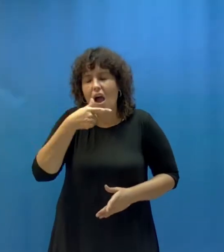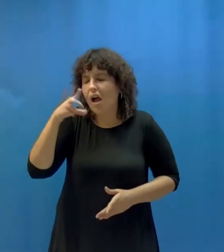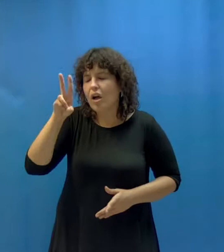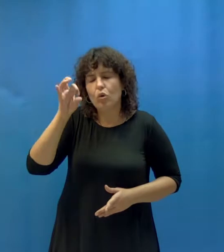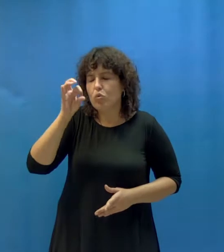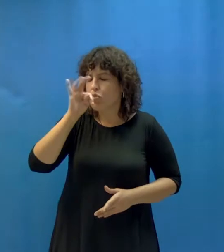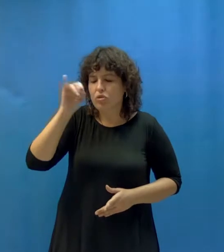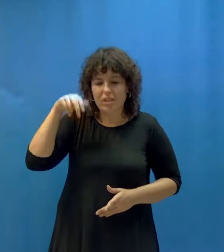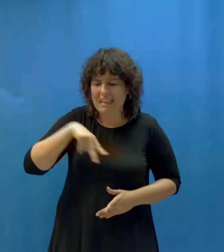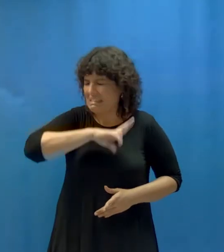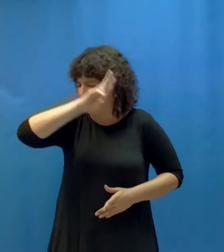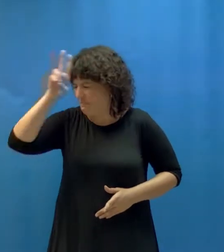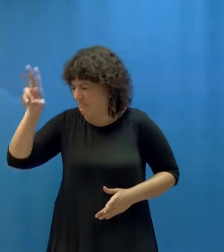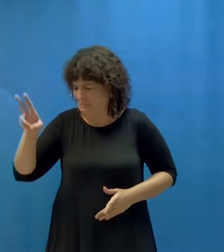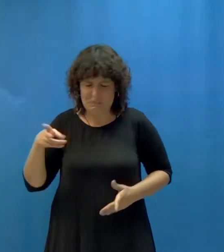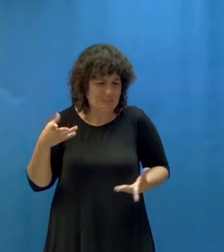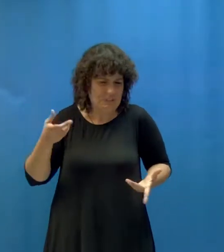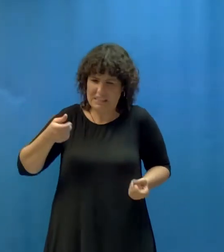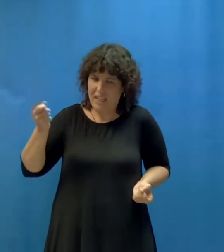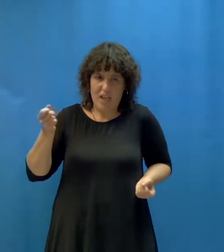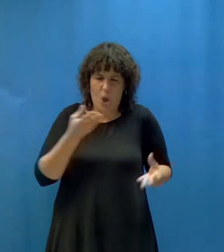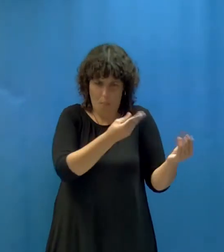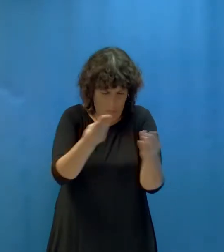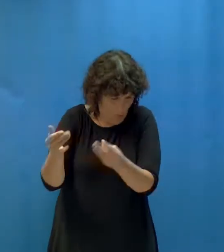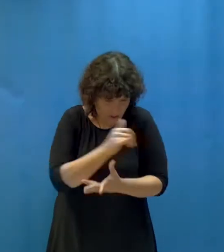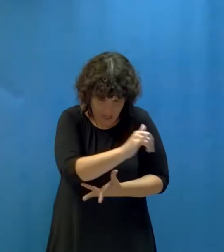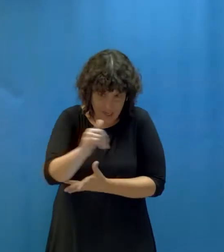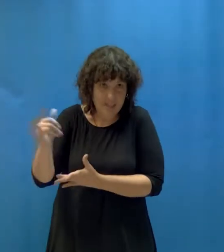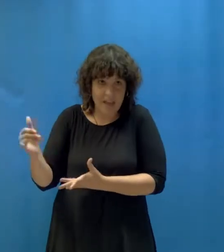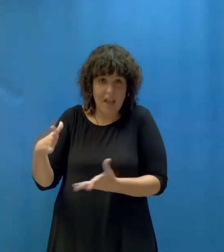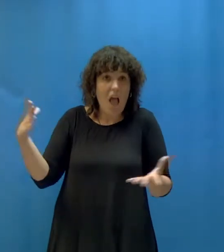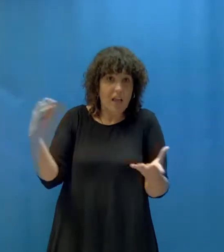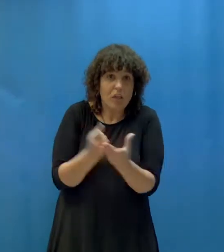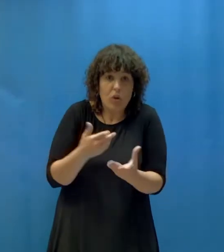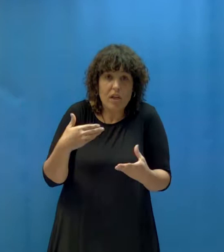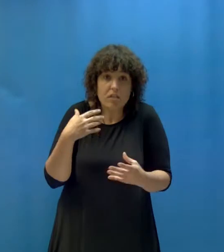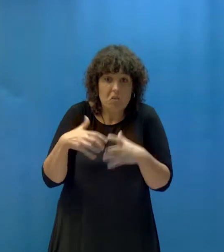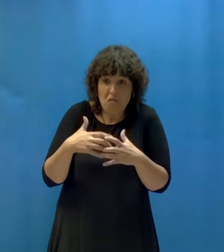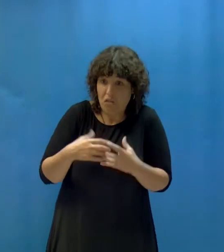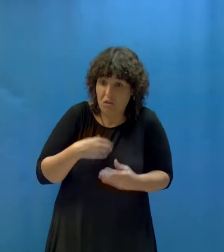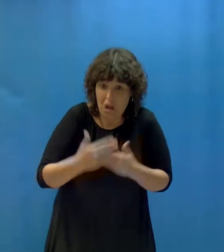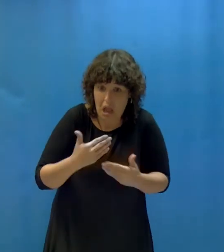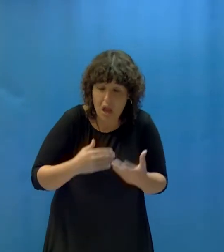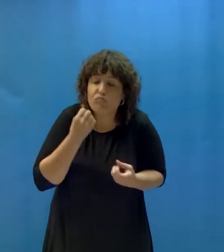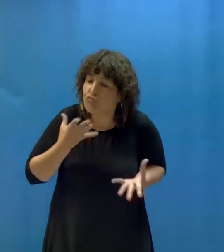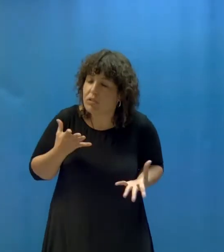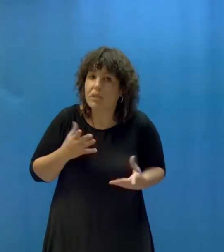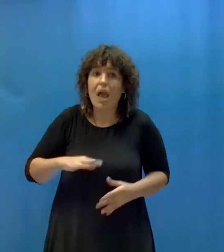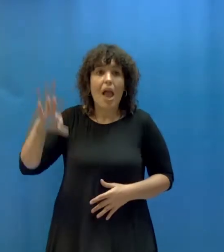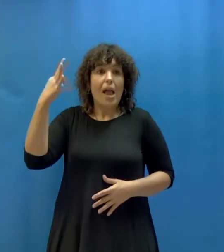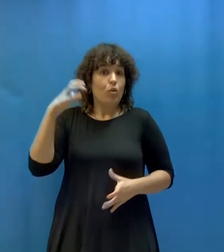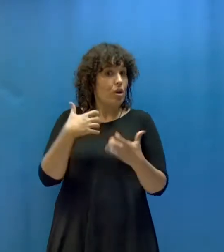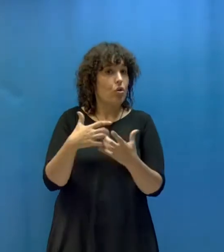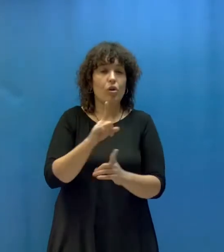veu, moltes instal·lacions esportives. I totes les que he dit són molt utilitzades i funcionen a ple rendiment. L'únic que no acaba de funcionar són les